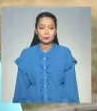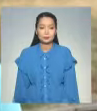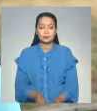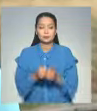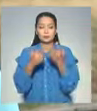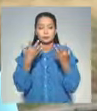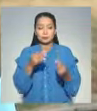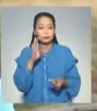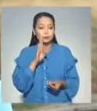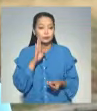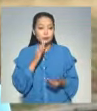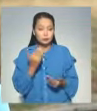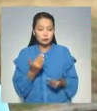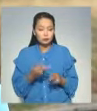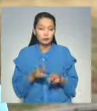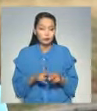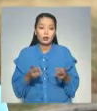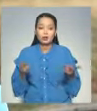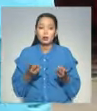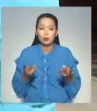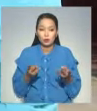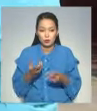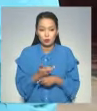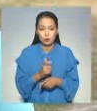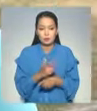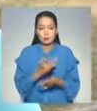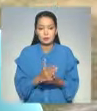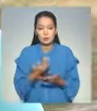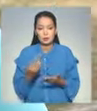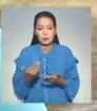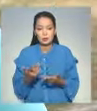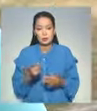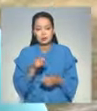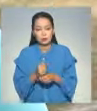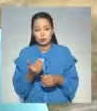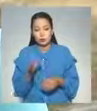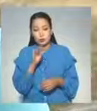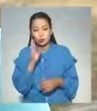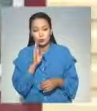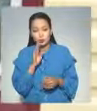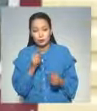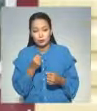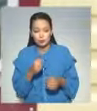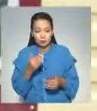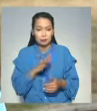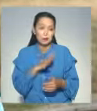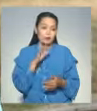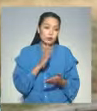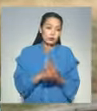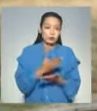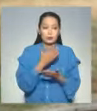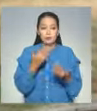Күнделікті су мұқтаждық қой біздерде деген. Құдық болса жоқ. Құдық қазса өй жерден ащы су шығады. Тұщы су шықпайды.